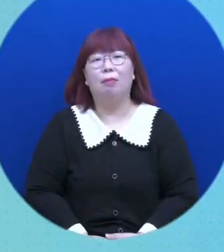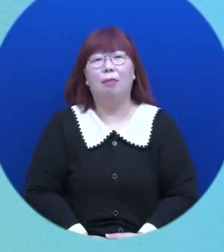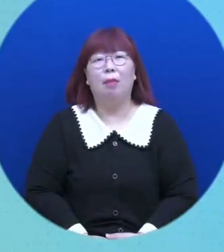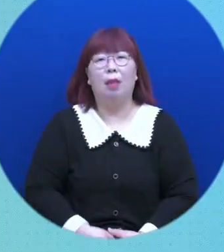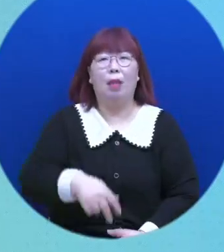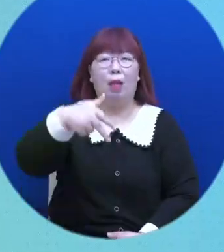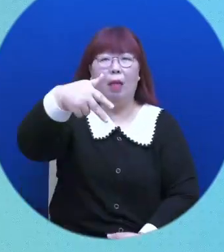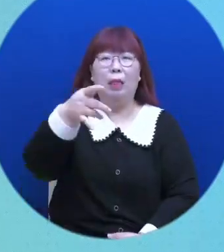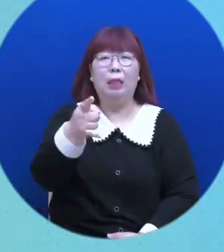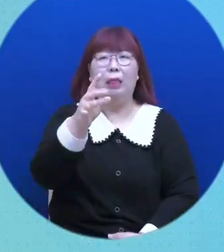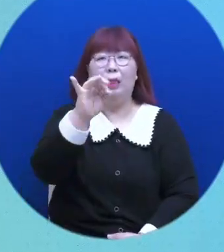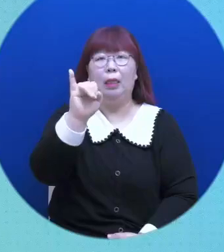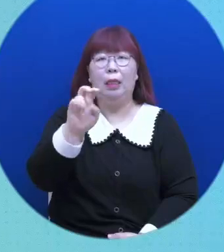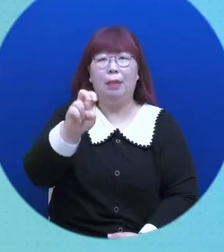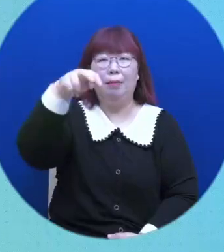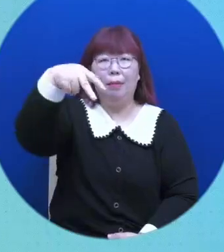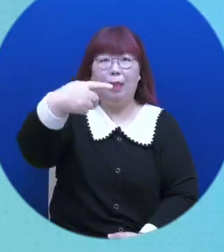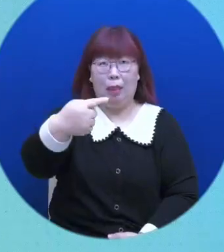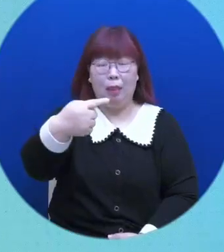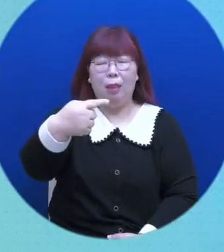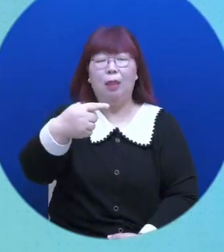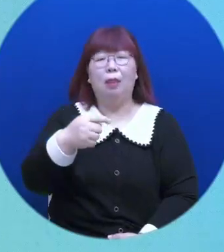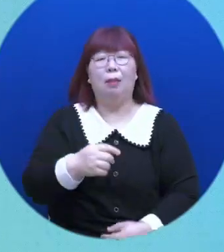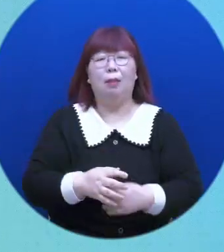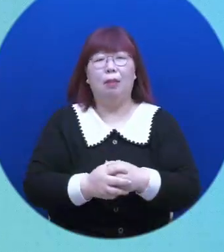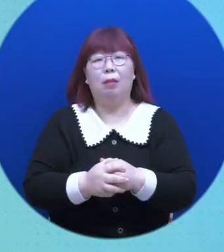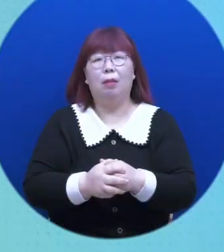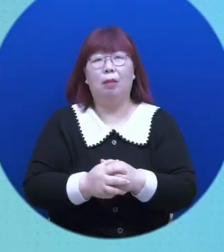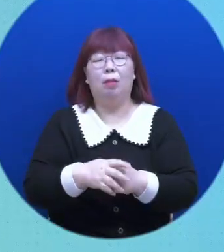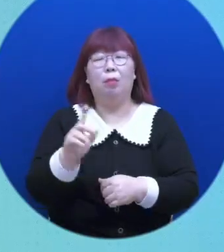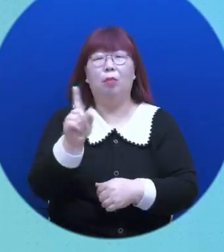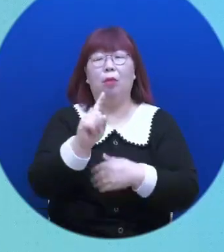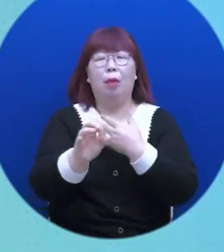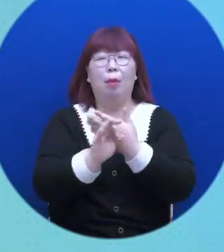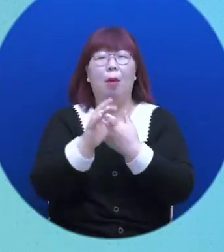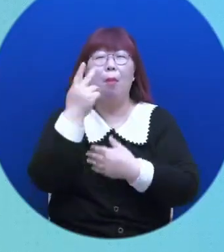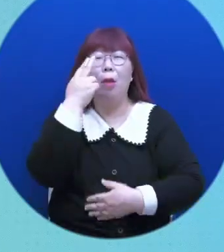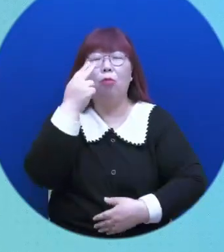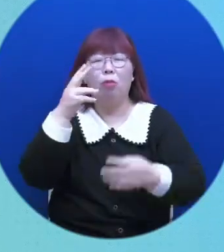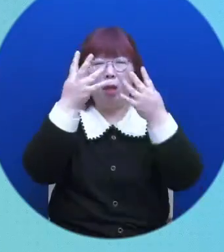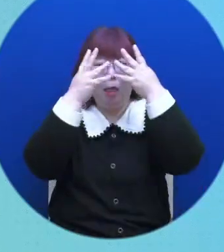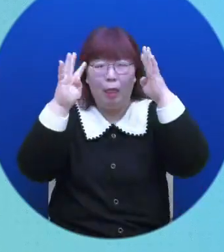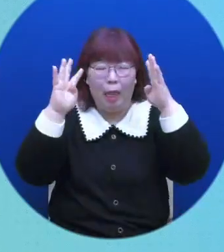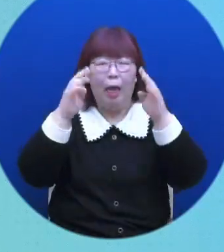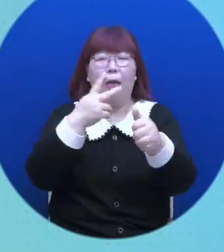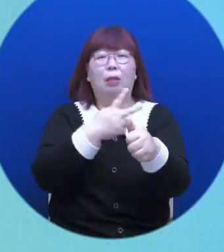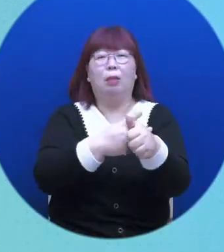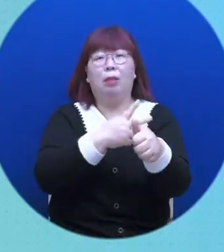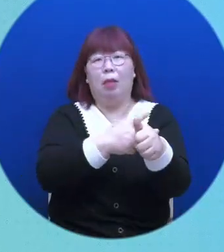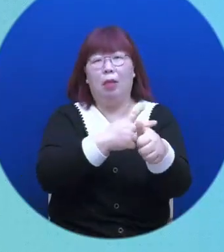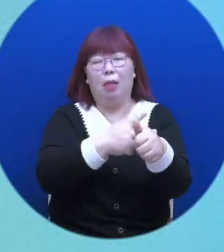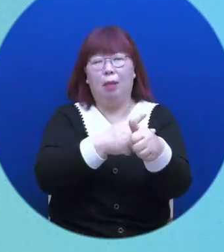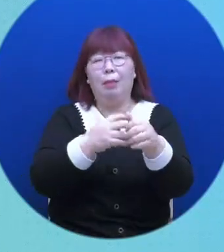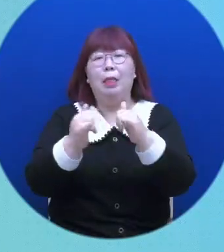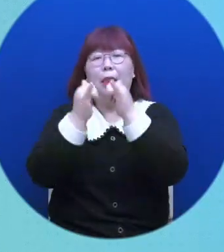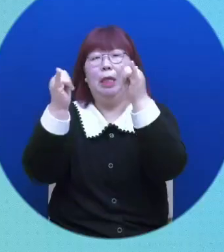제임스 콜먼이라고 하는 분이 계십니다. 존스 홉킨스 대학의